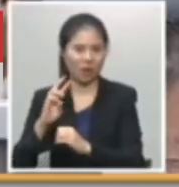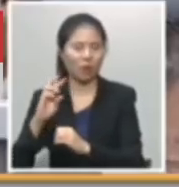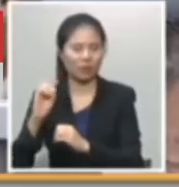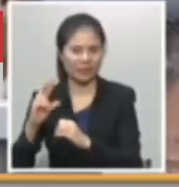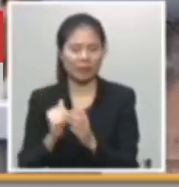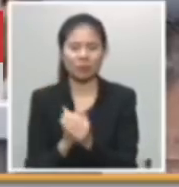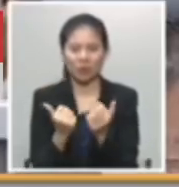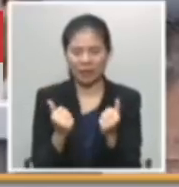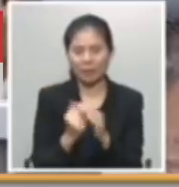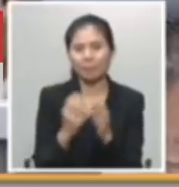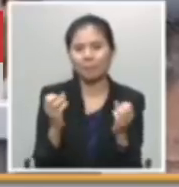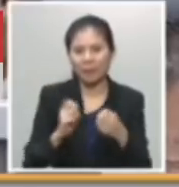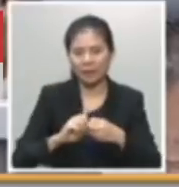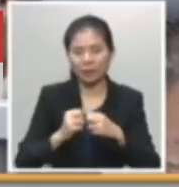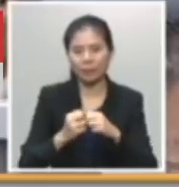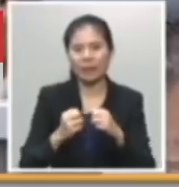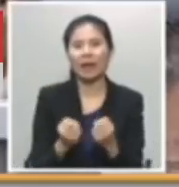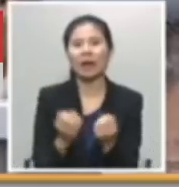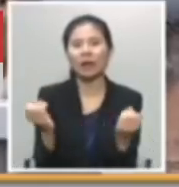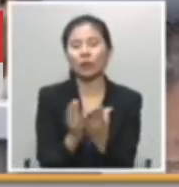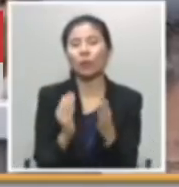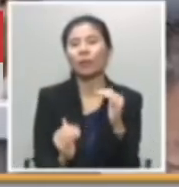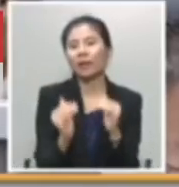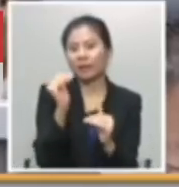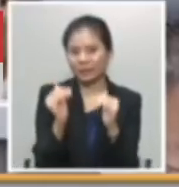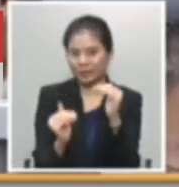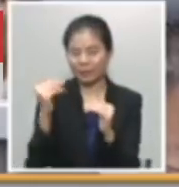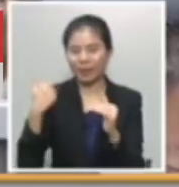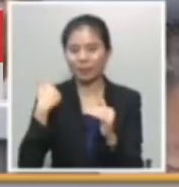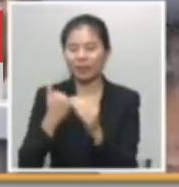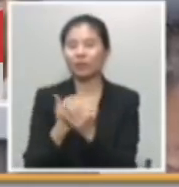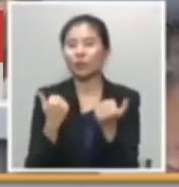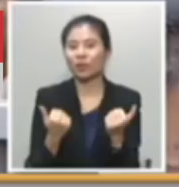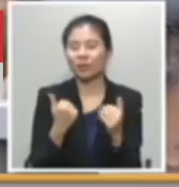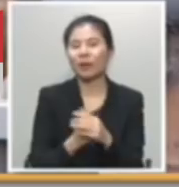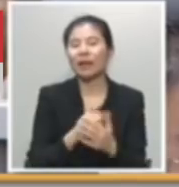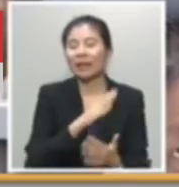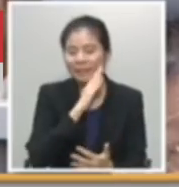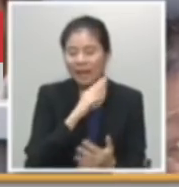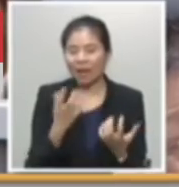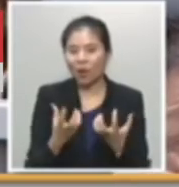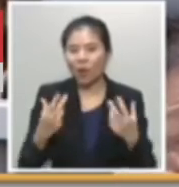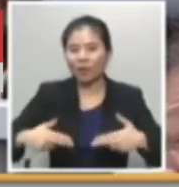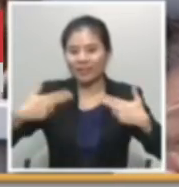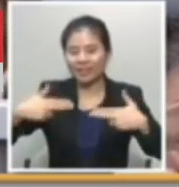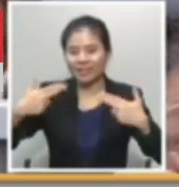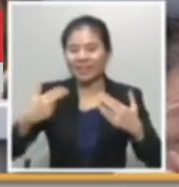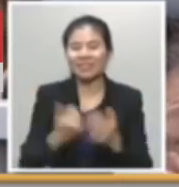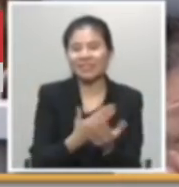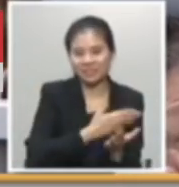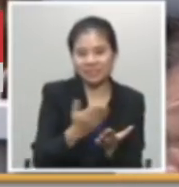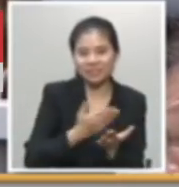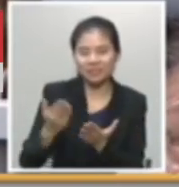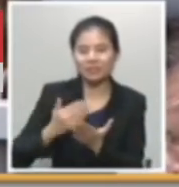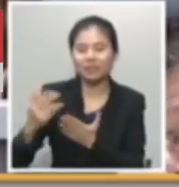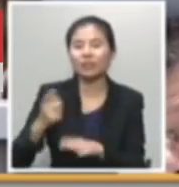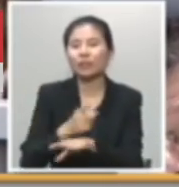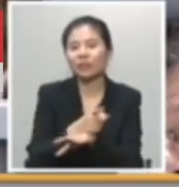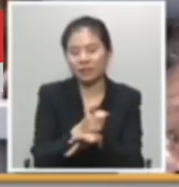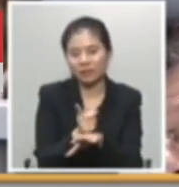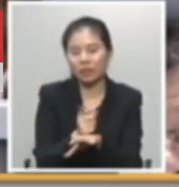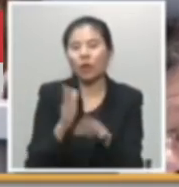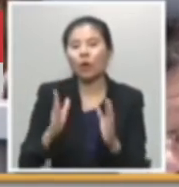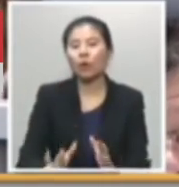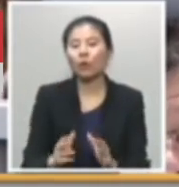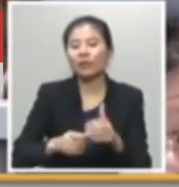ากครับสิ่งที่ผมอยากจะบอกนะต่อไปนี้ท่านจะซื้ออาวุธนะพี่น้องประชาชนคนไทยทั้งประเทศดูนะครับเกษตรกร